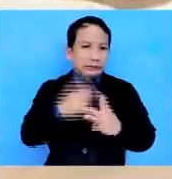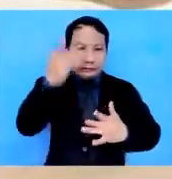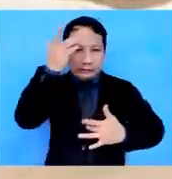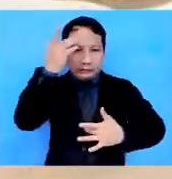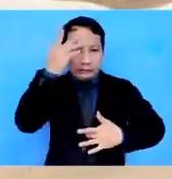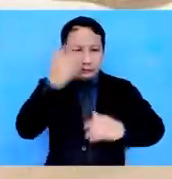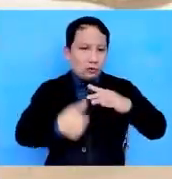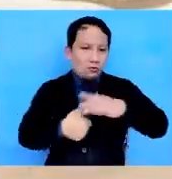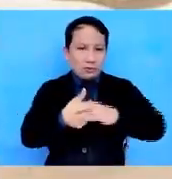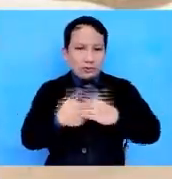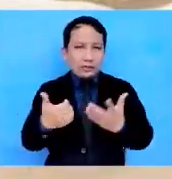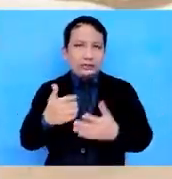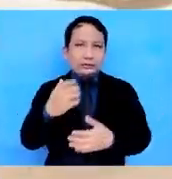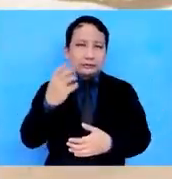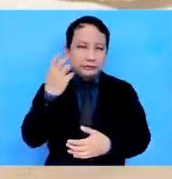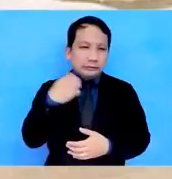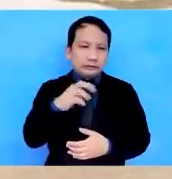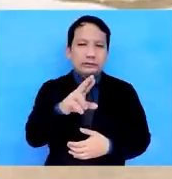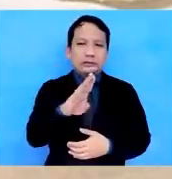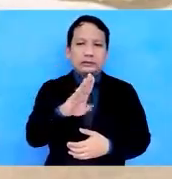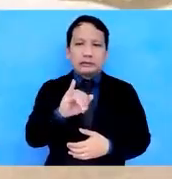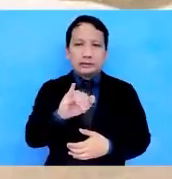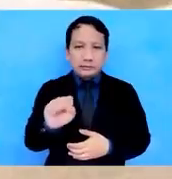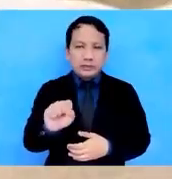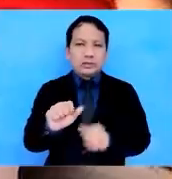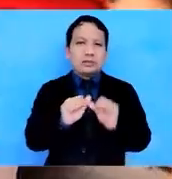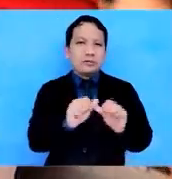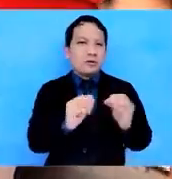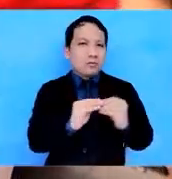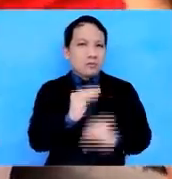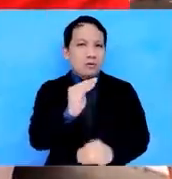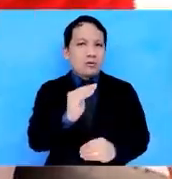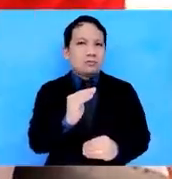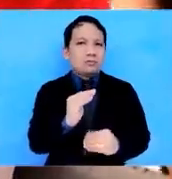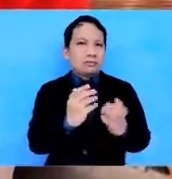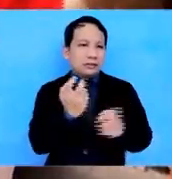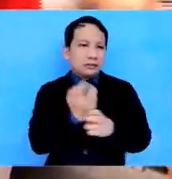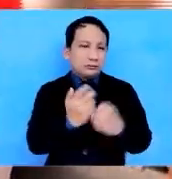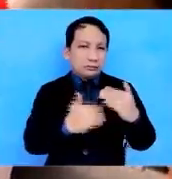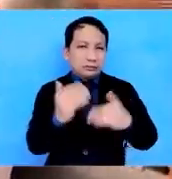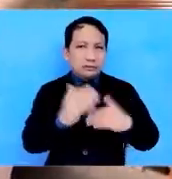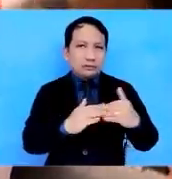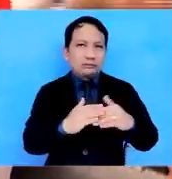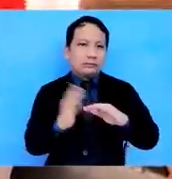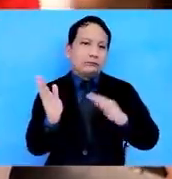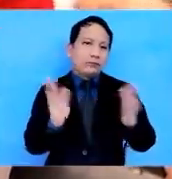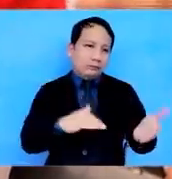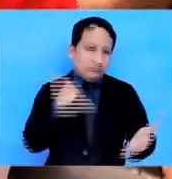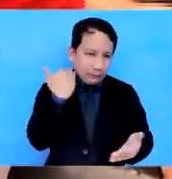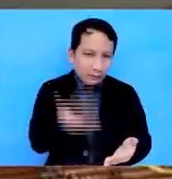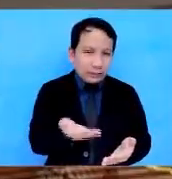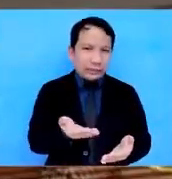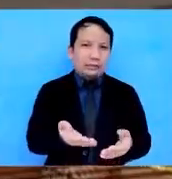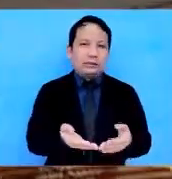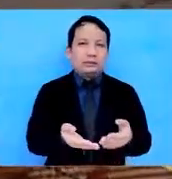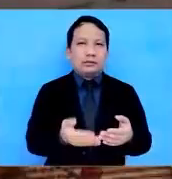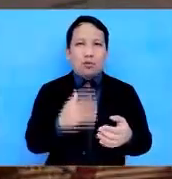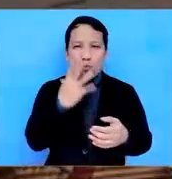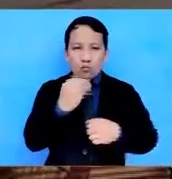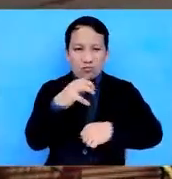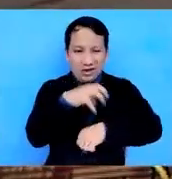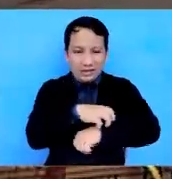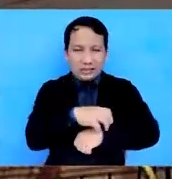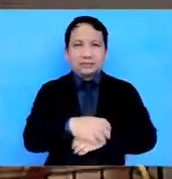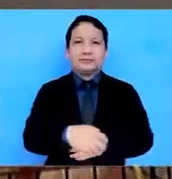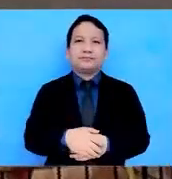ng rabies. More on the comfort na lang until na mamatay po yung ating pasyentes.